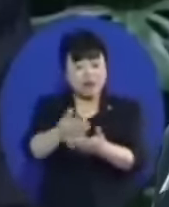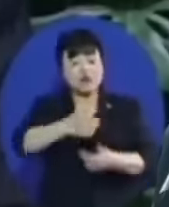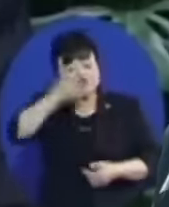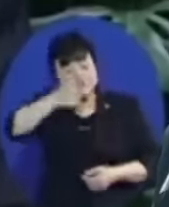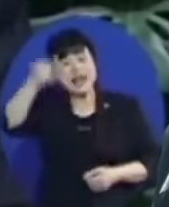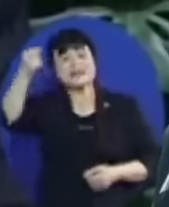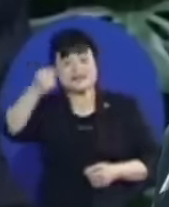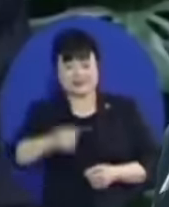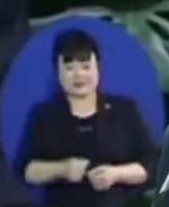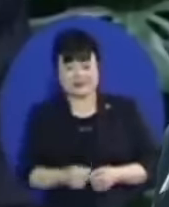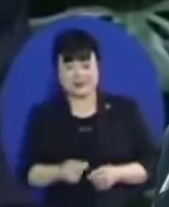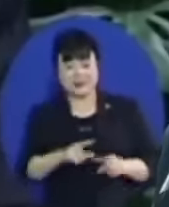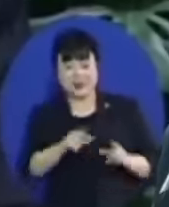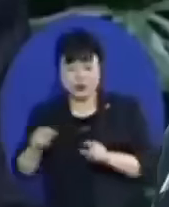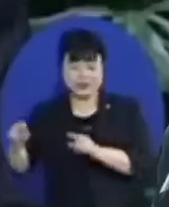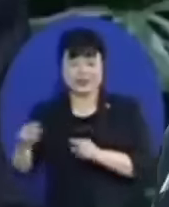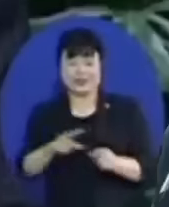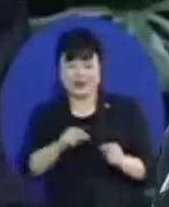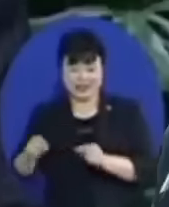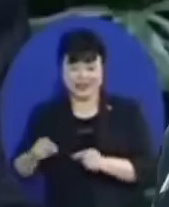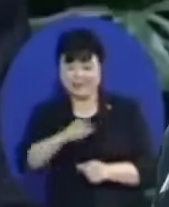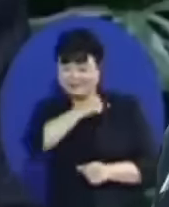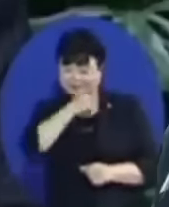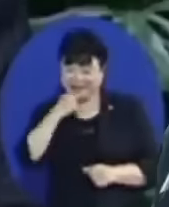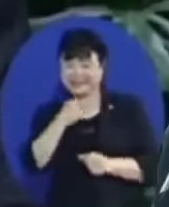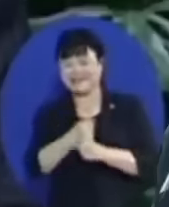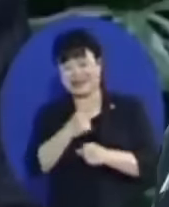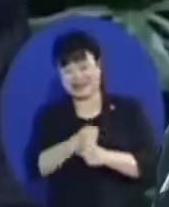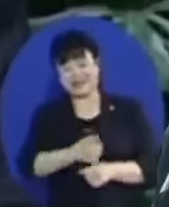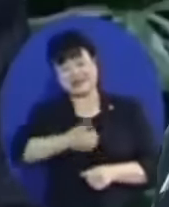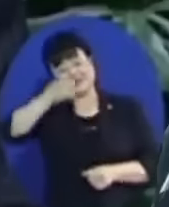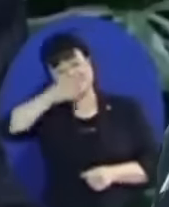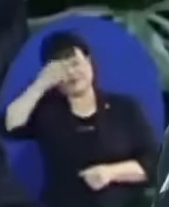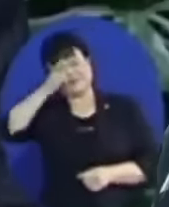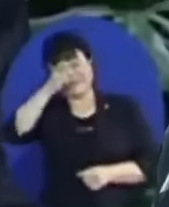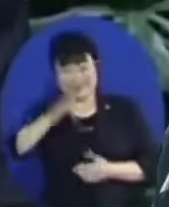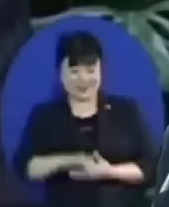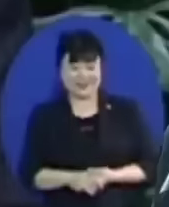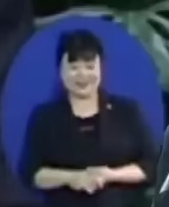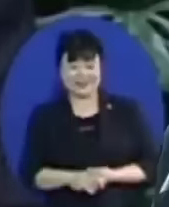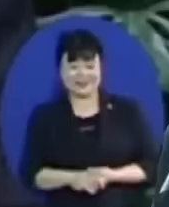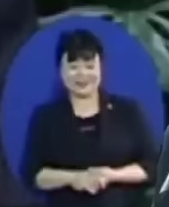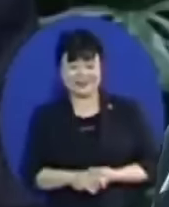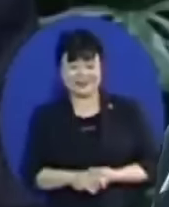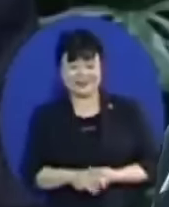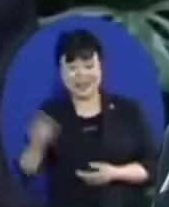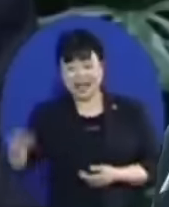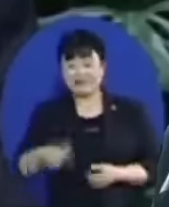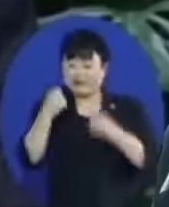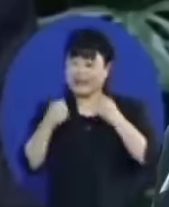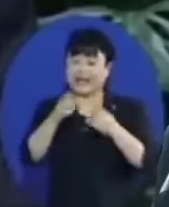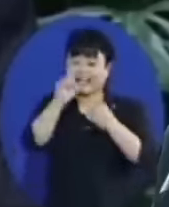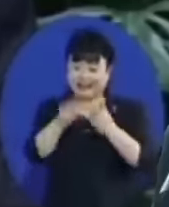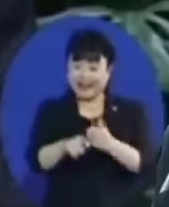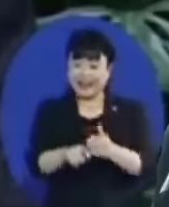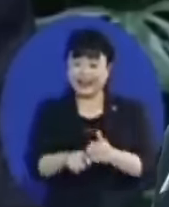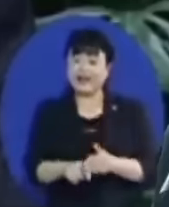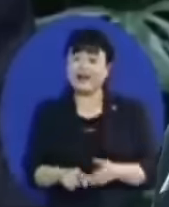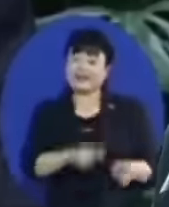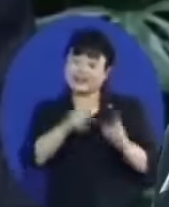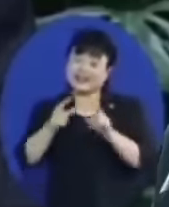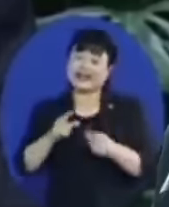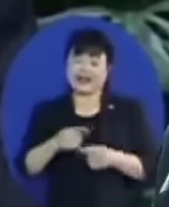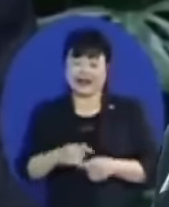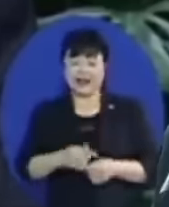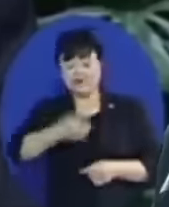꿉니다. 요리를 할 때도 요리를 이렇게 하고 저렇게 해야 되겠다고 마음에 꿈을 꾸지 않습니까? 하루를 살아갈 때도 오늘 어떻게 살아야